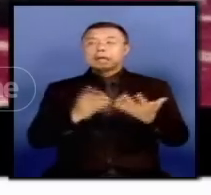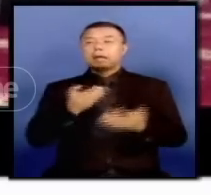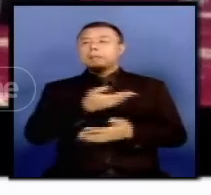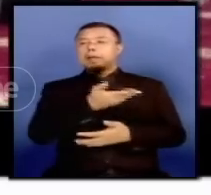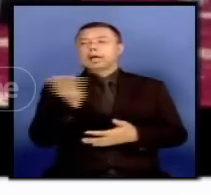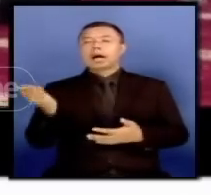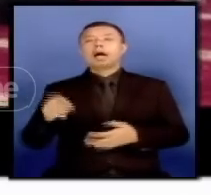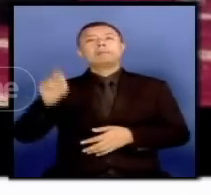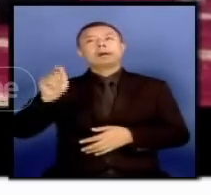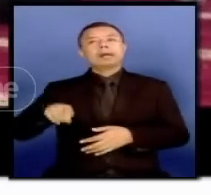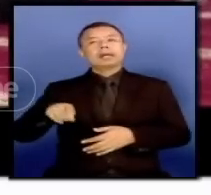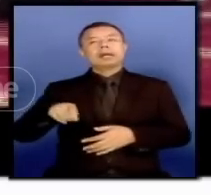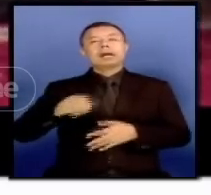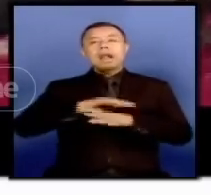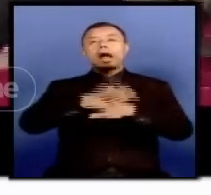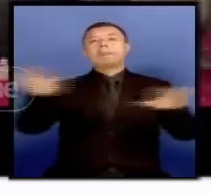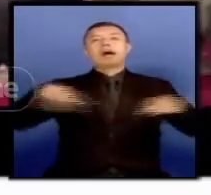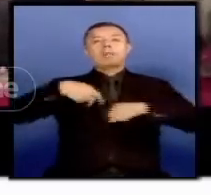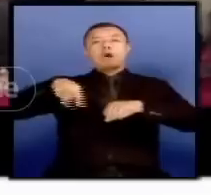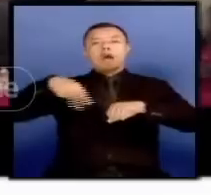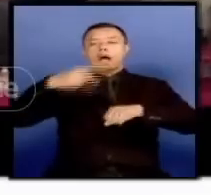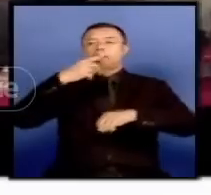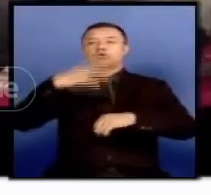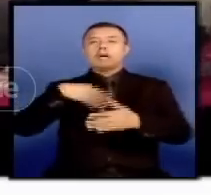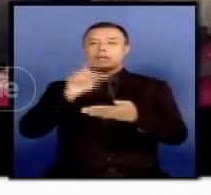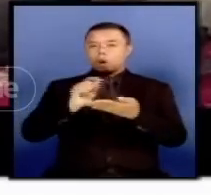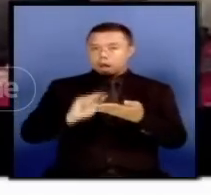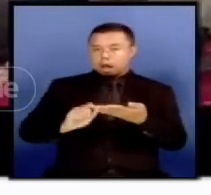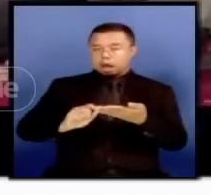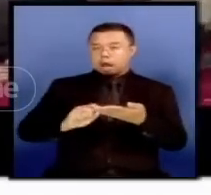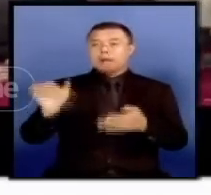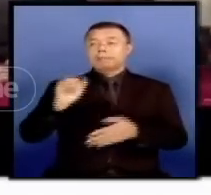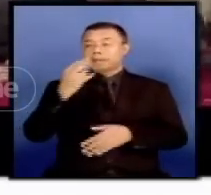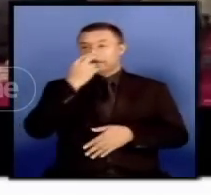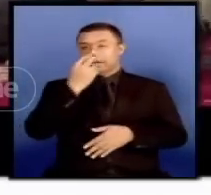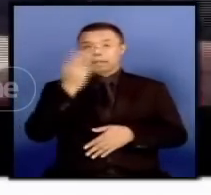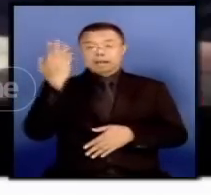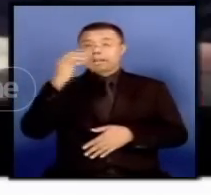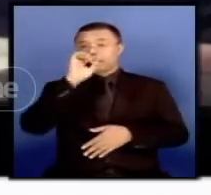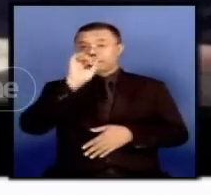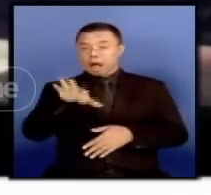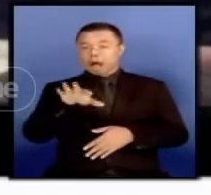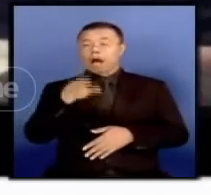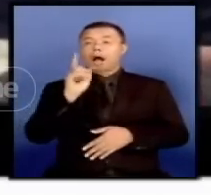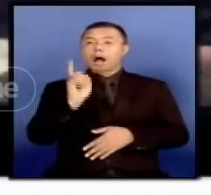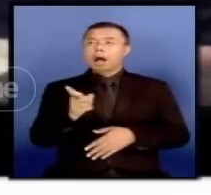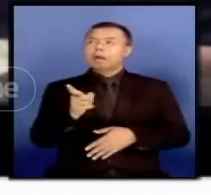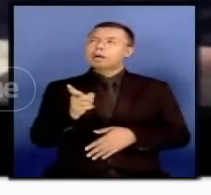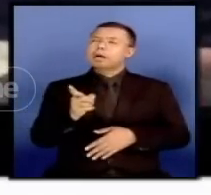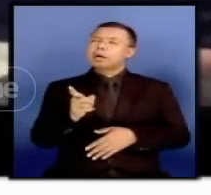mereka menggunakan lapangan sepak bola milik sekolah, dan juga seperti yang Anda saya katakan tadi, ada